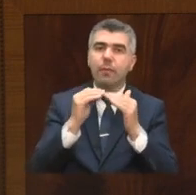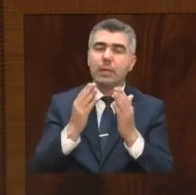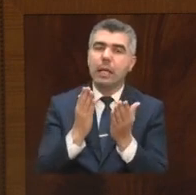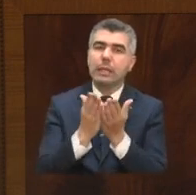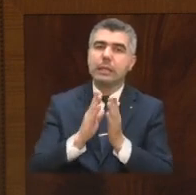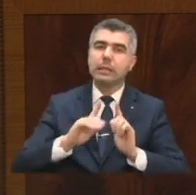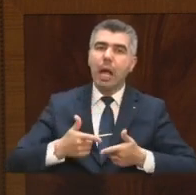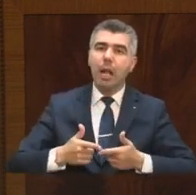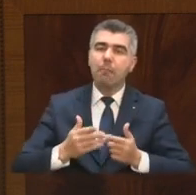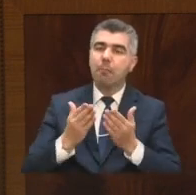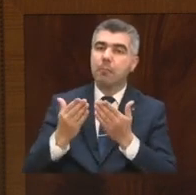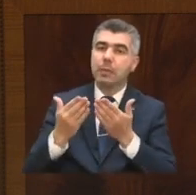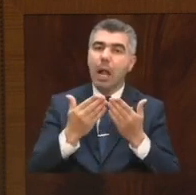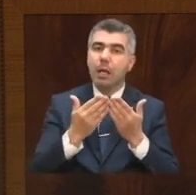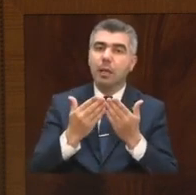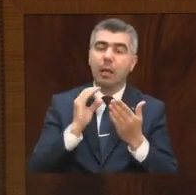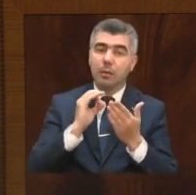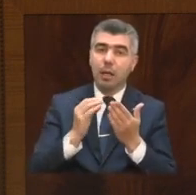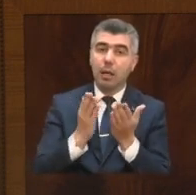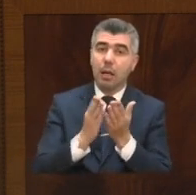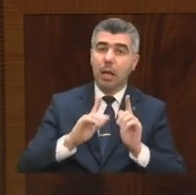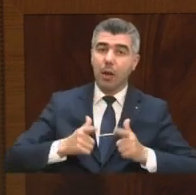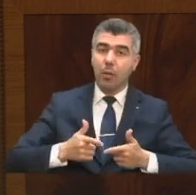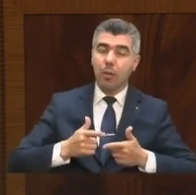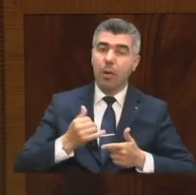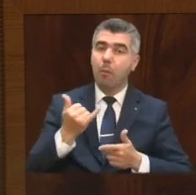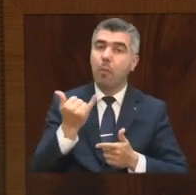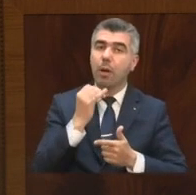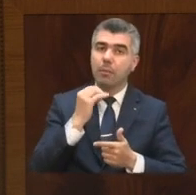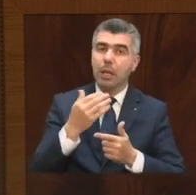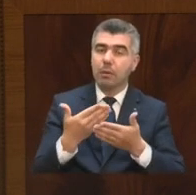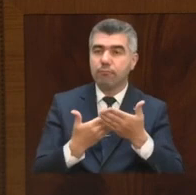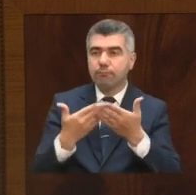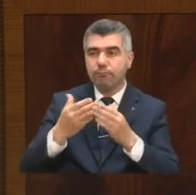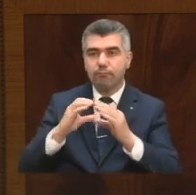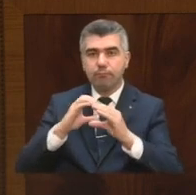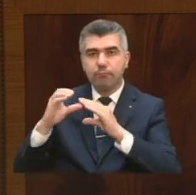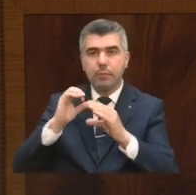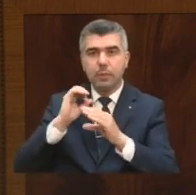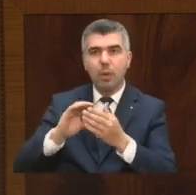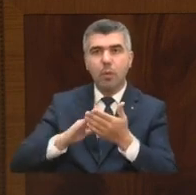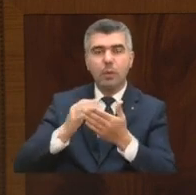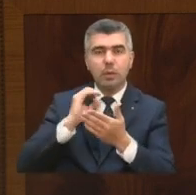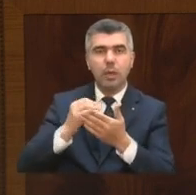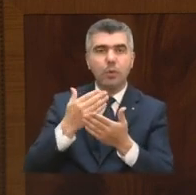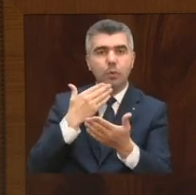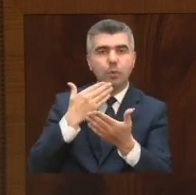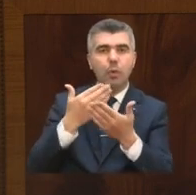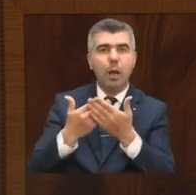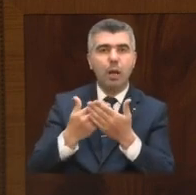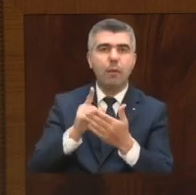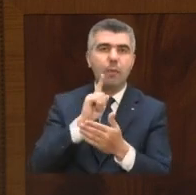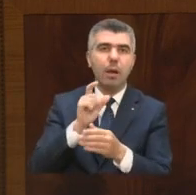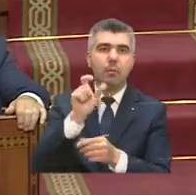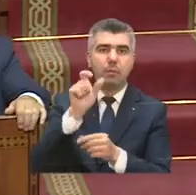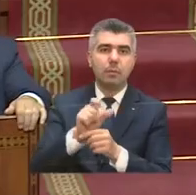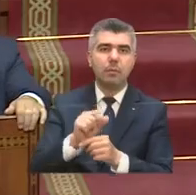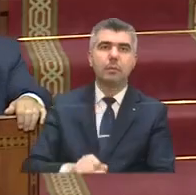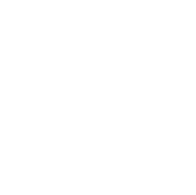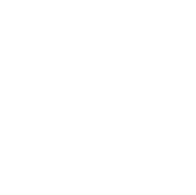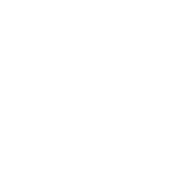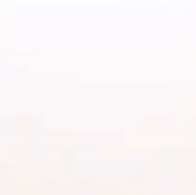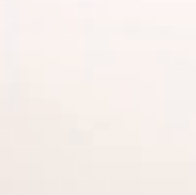وباقي القطاعات في اطار العمل بالمنظومه للقطاع والتشاور والاشراك بالفاعلين وتوفير شكرا السيد النائبه